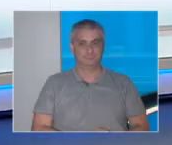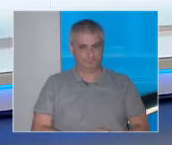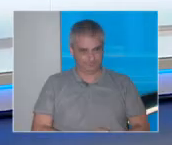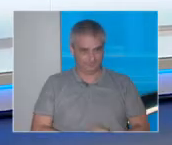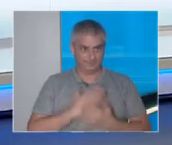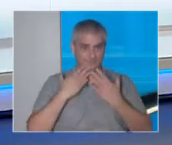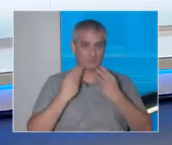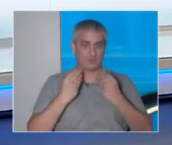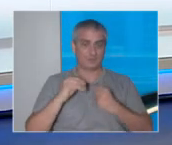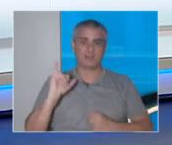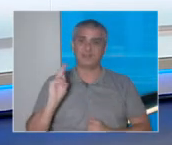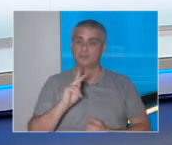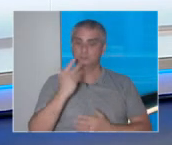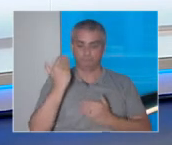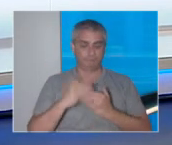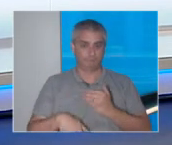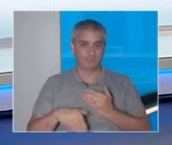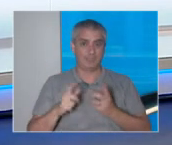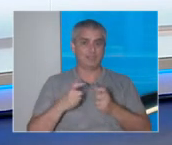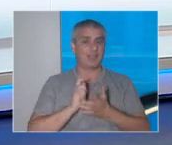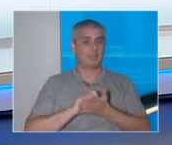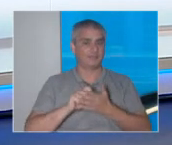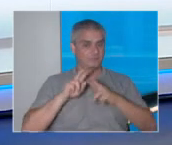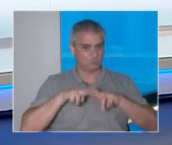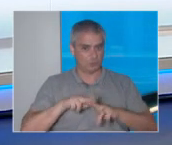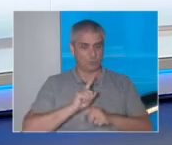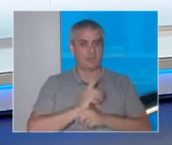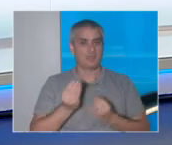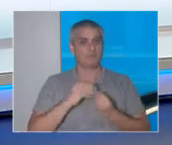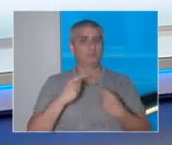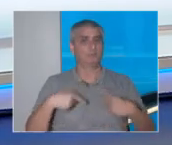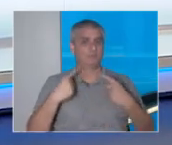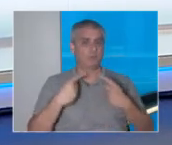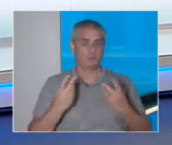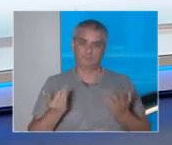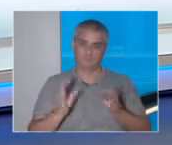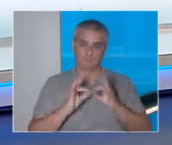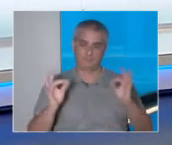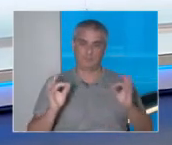תודה רבה ליניר קוזין. עד כאן תא הכתבים, יישארו איתנו מיד המוסף היומי. אות ומתחילים.